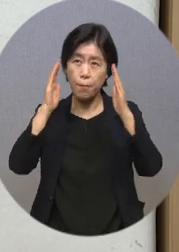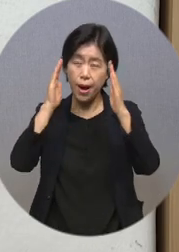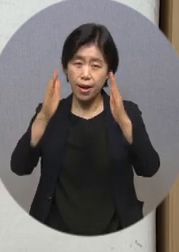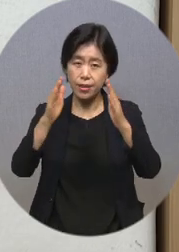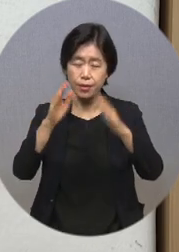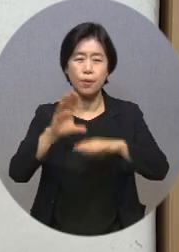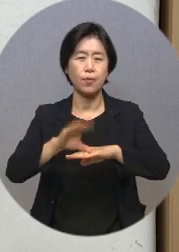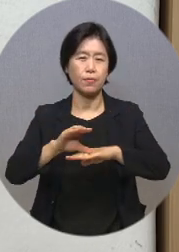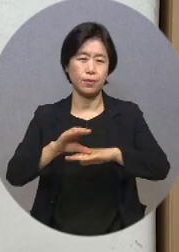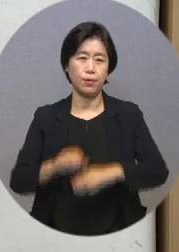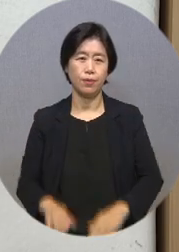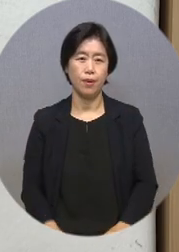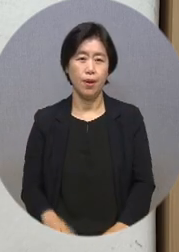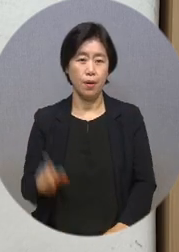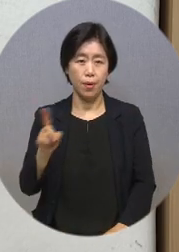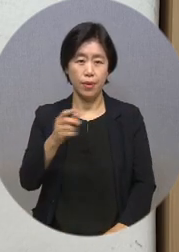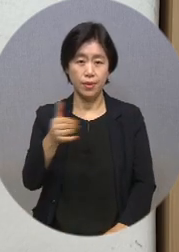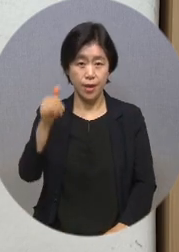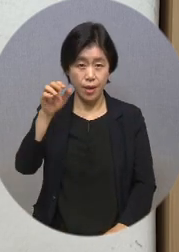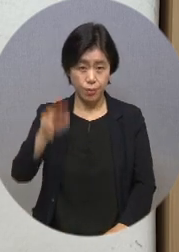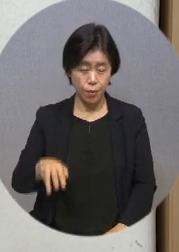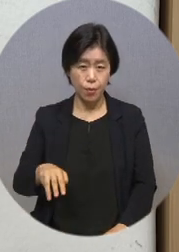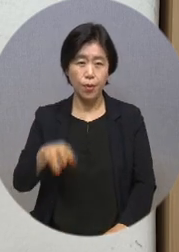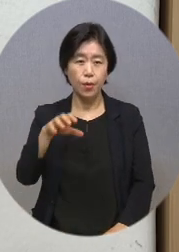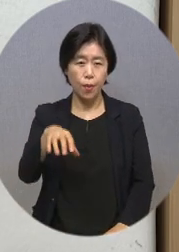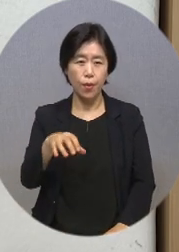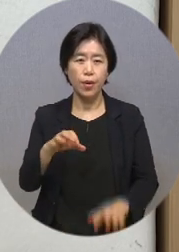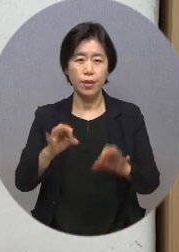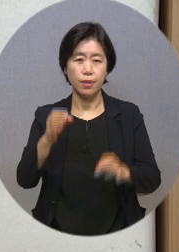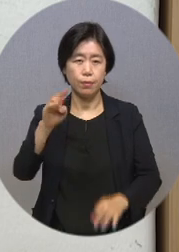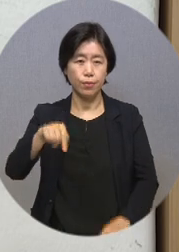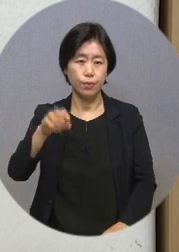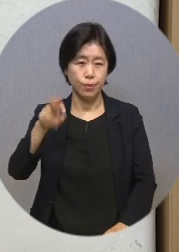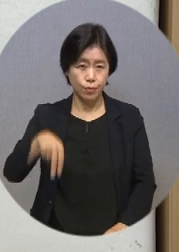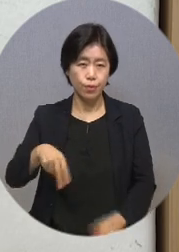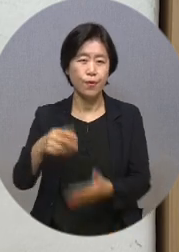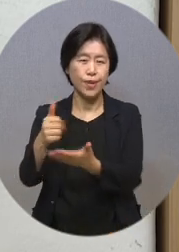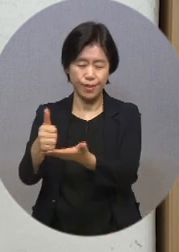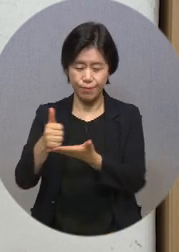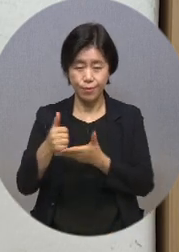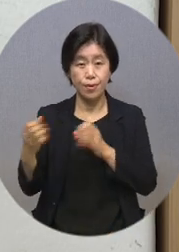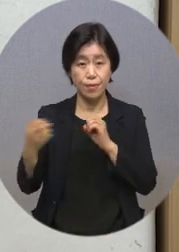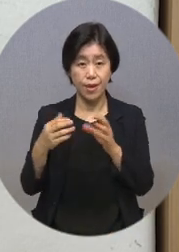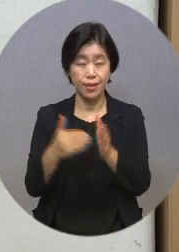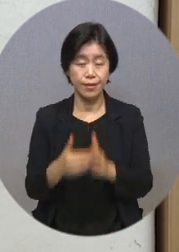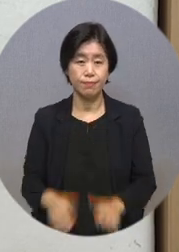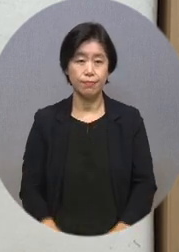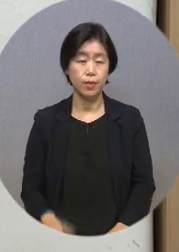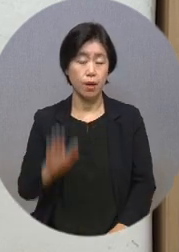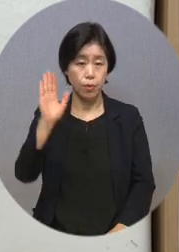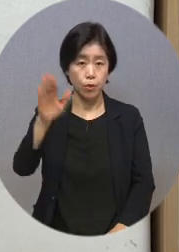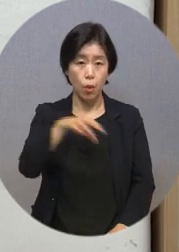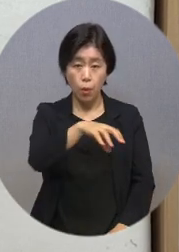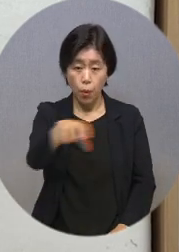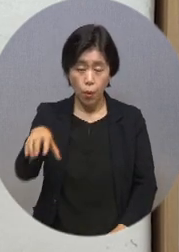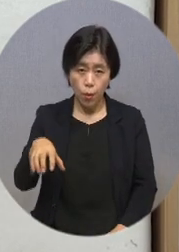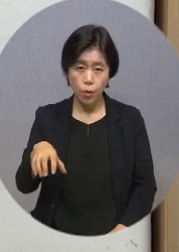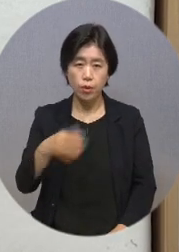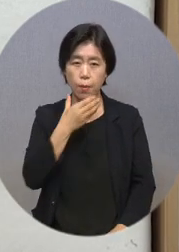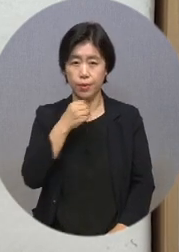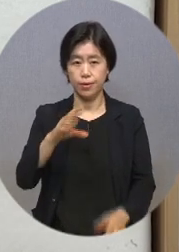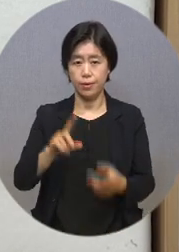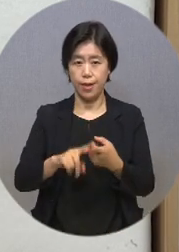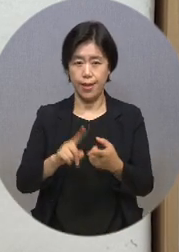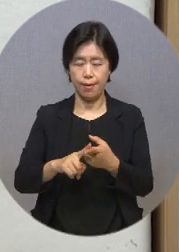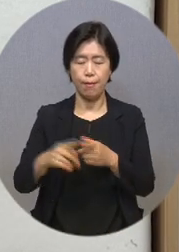오늘은 세종특별자치시 사회복지협의회 김부유 회장님과 함께했습니다. 앞으로도 지역복지의 이야기를 심도 있게